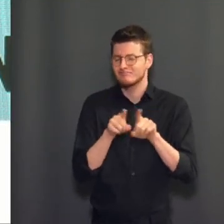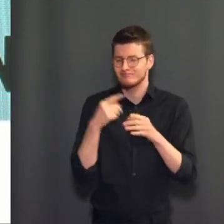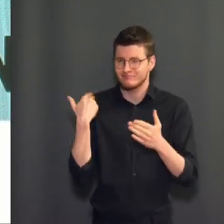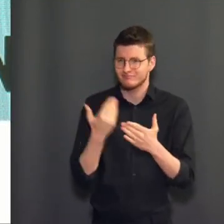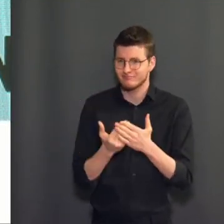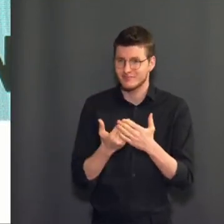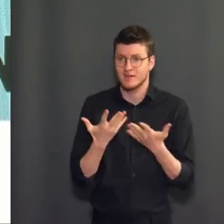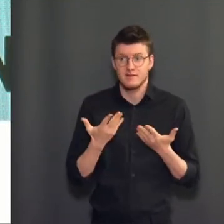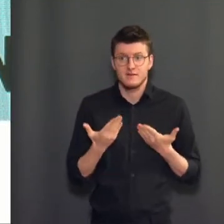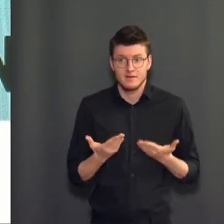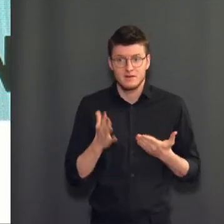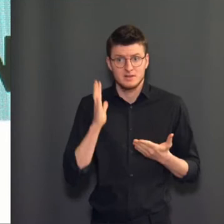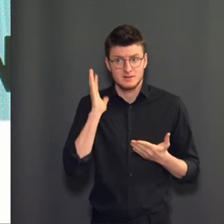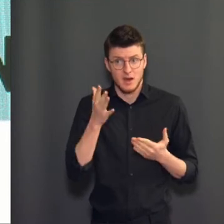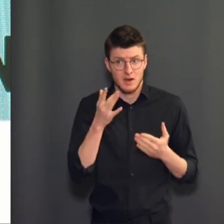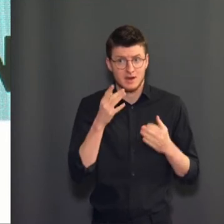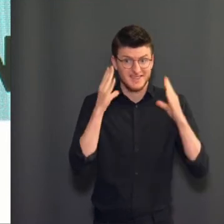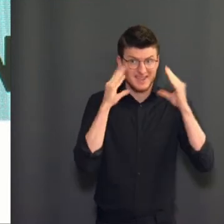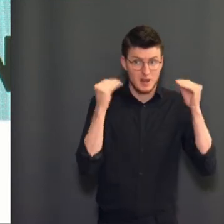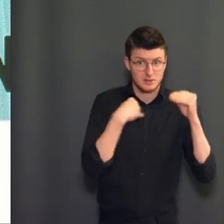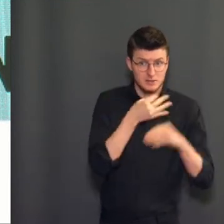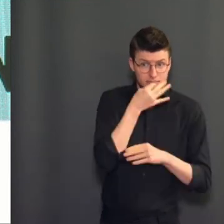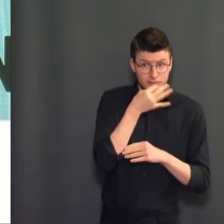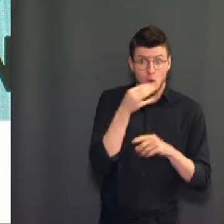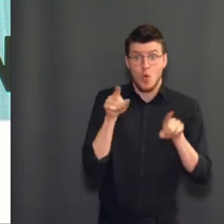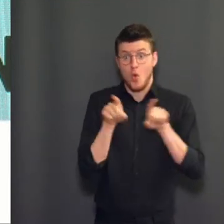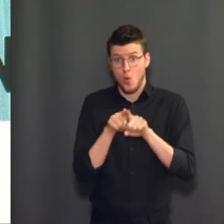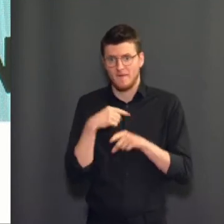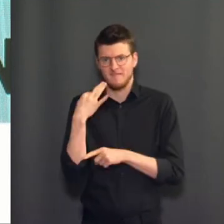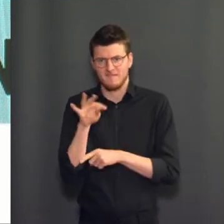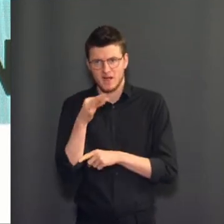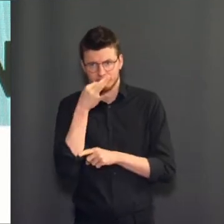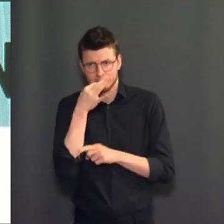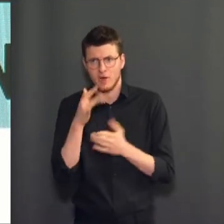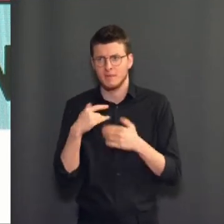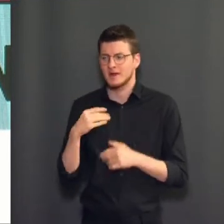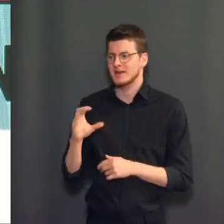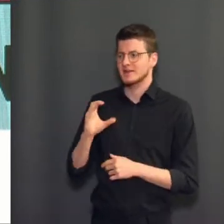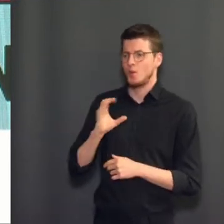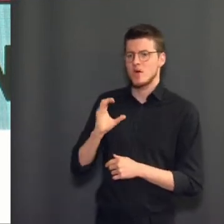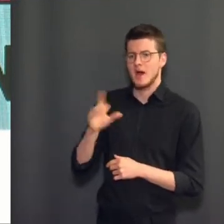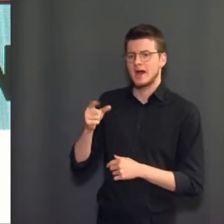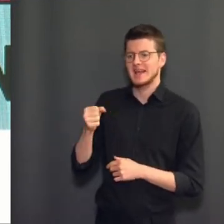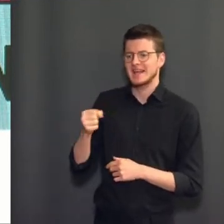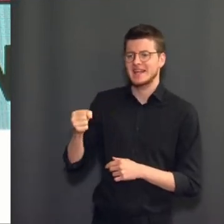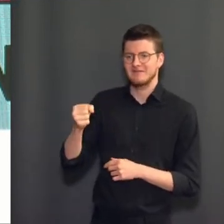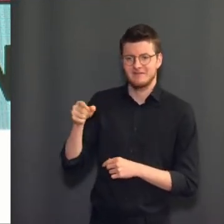in het Nederlands als het Frans doen, omdat mijn collega Yvan Latem er vandaag niet bij kan zijn.